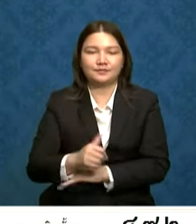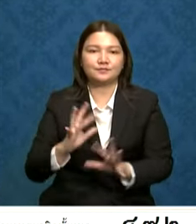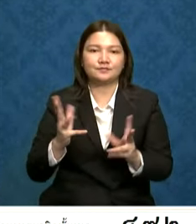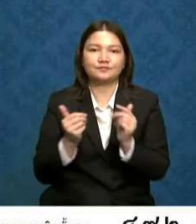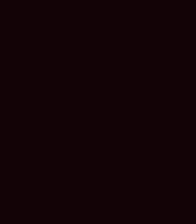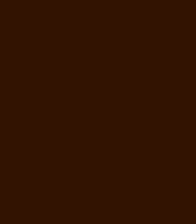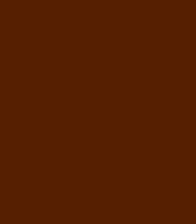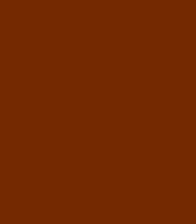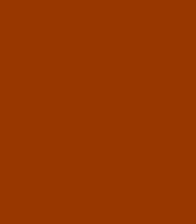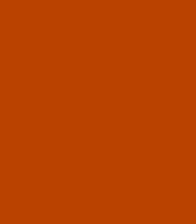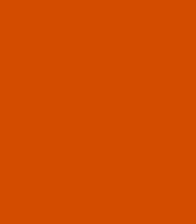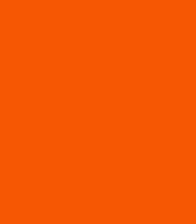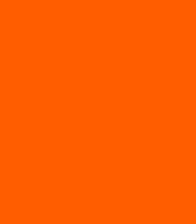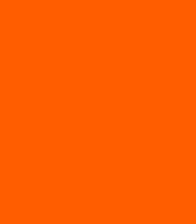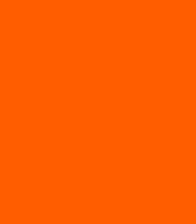ครับ